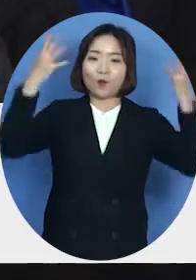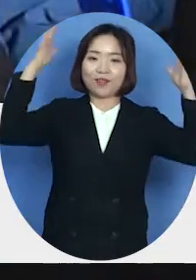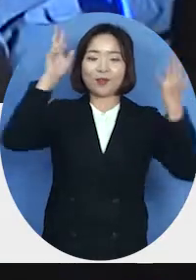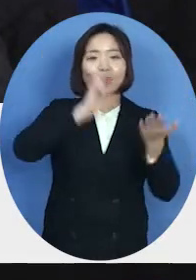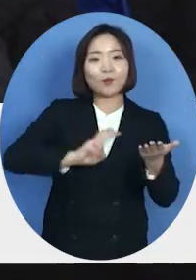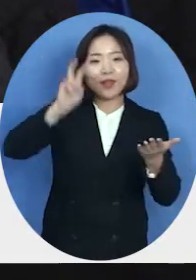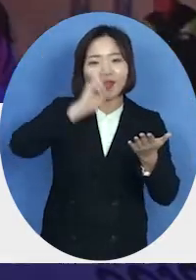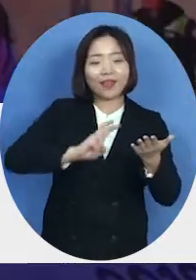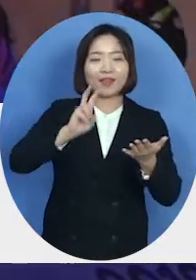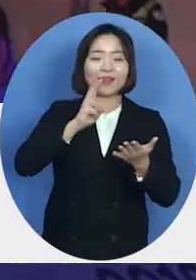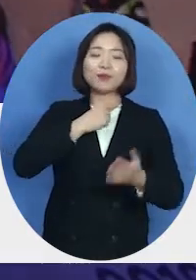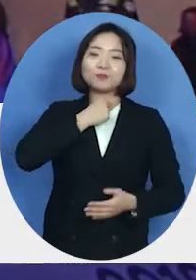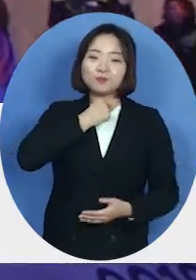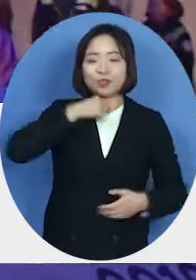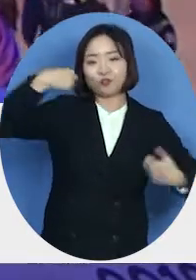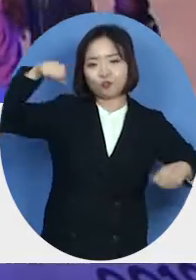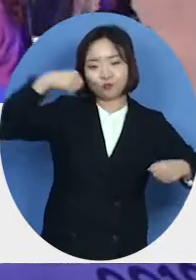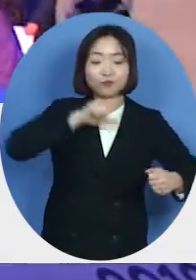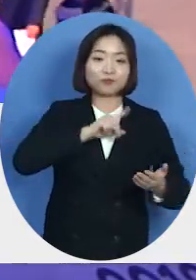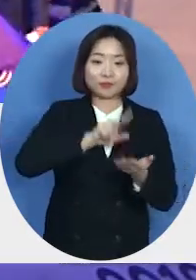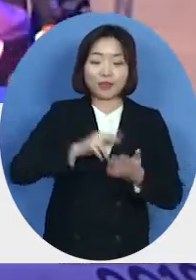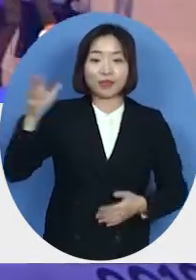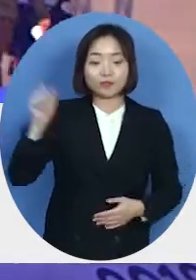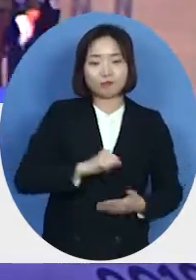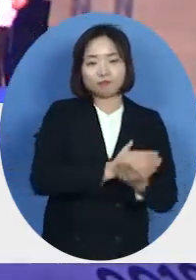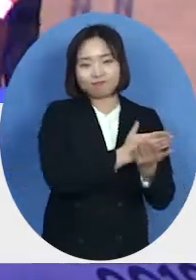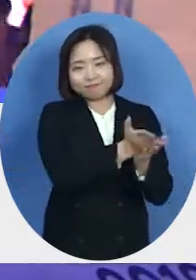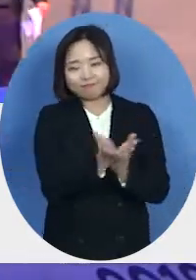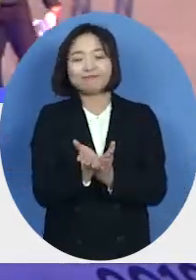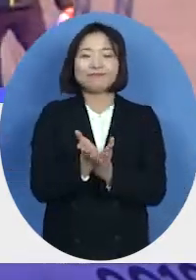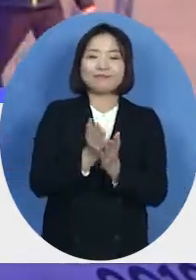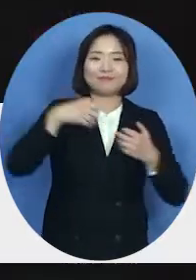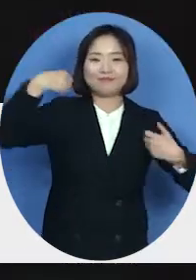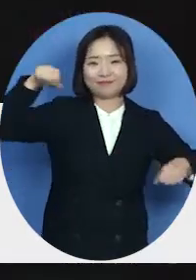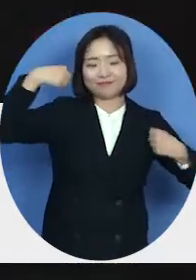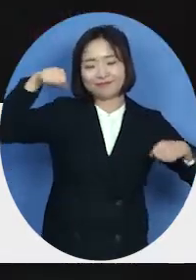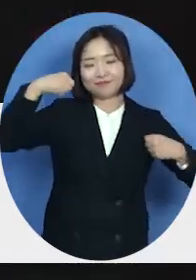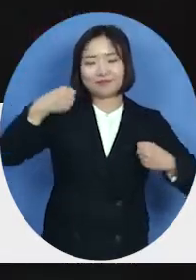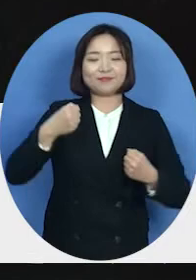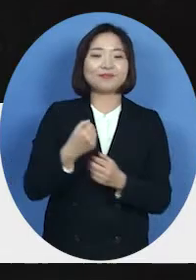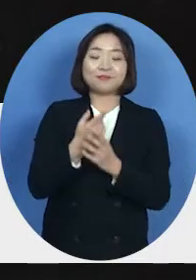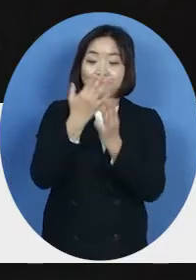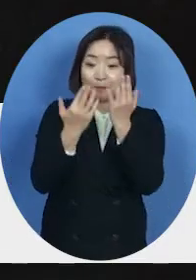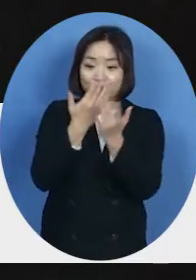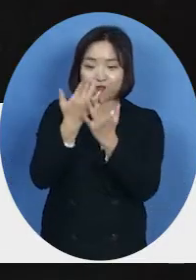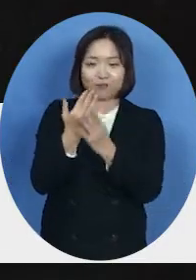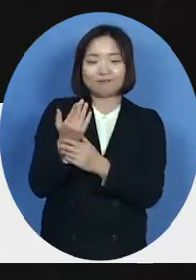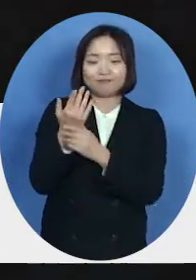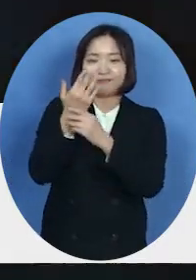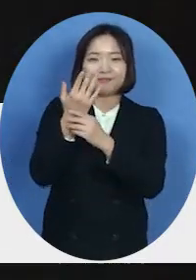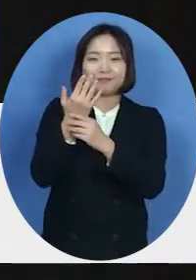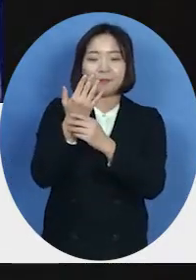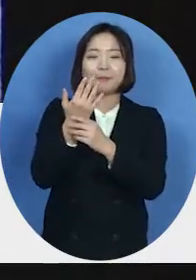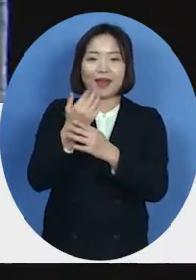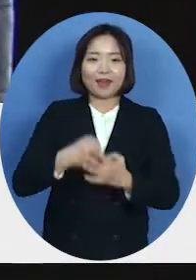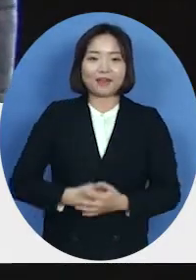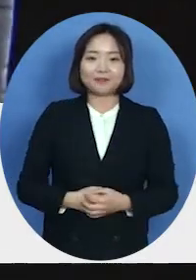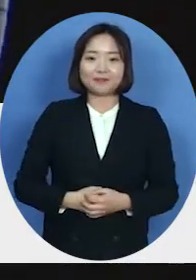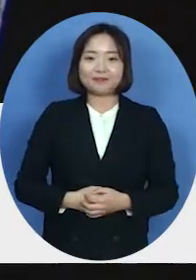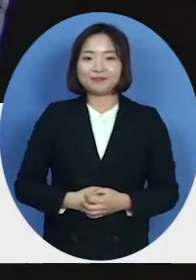노래 염원에 춤 이라는 주제로 다채로운 공연과 함께 행사장의 성화의 점하며 축하 행사의 대미를